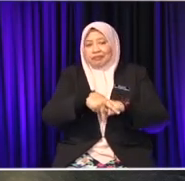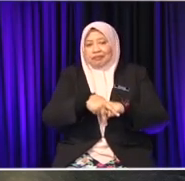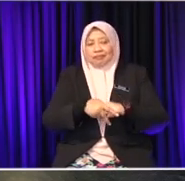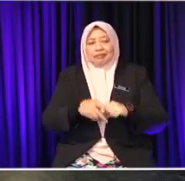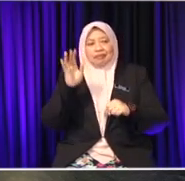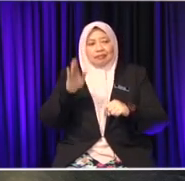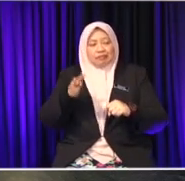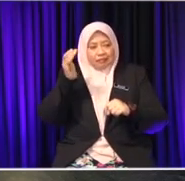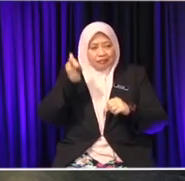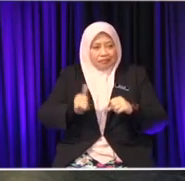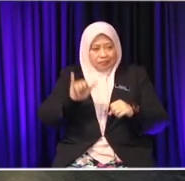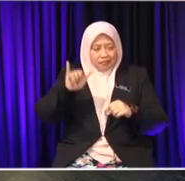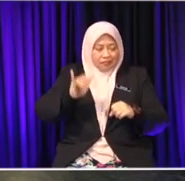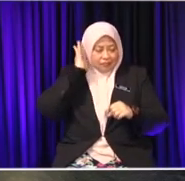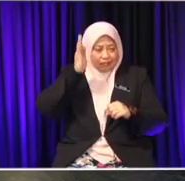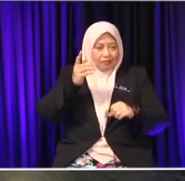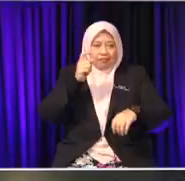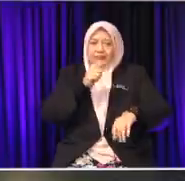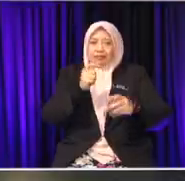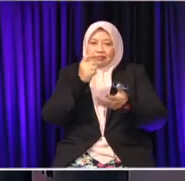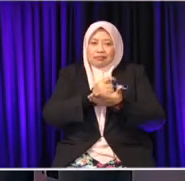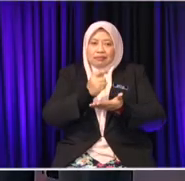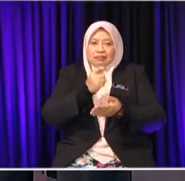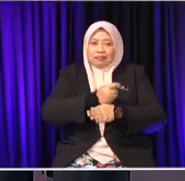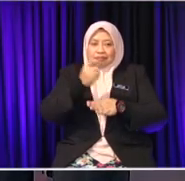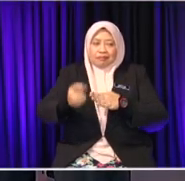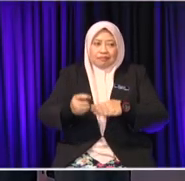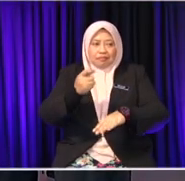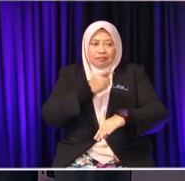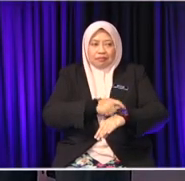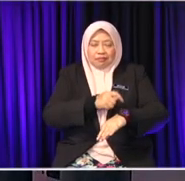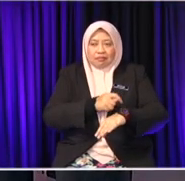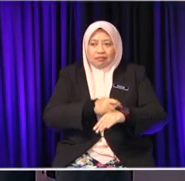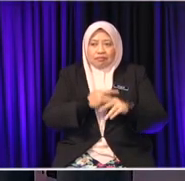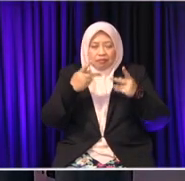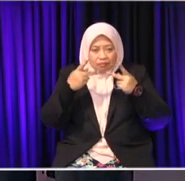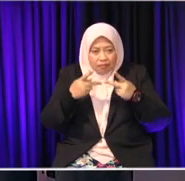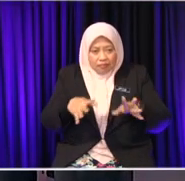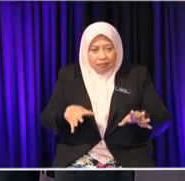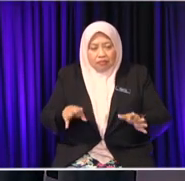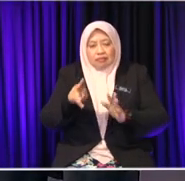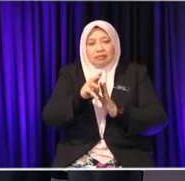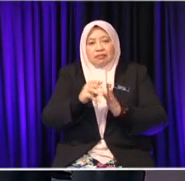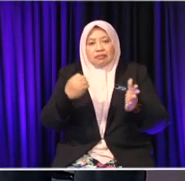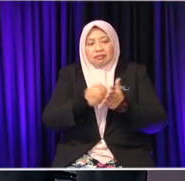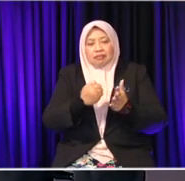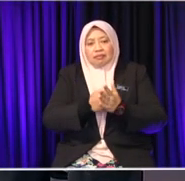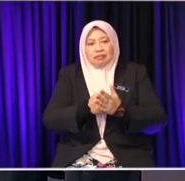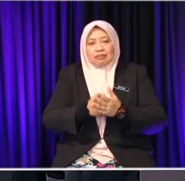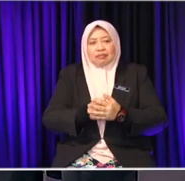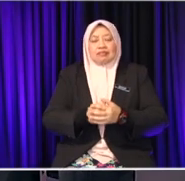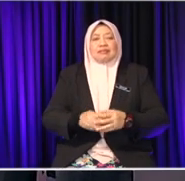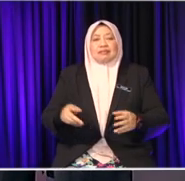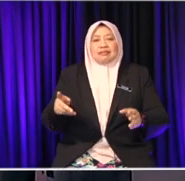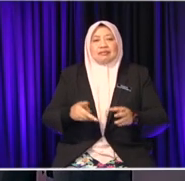tidak lama lagi ya tetapi rahim ini pernah mengalami kemalangan Jalan Raya di mana kereta telah dilanggar oleh balori